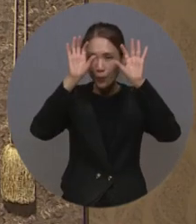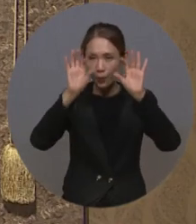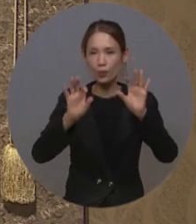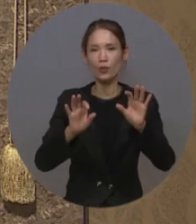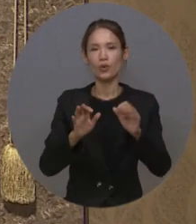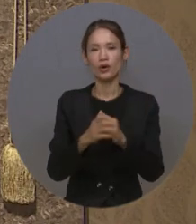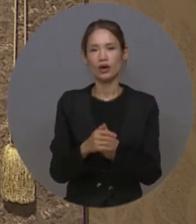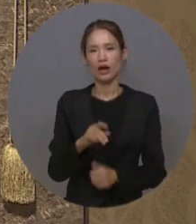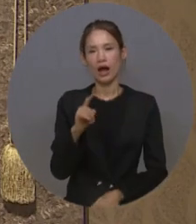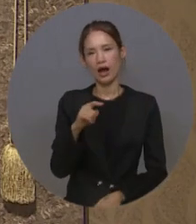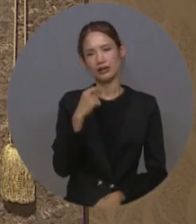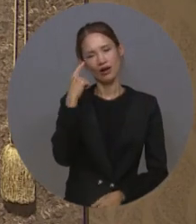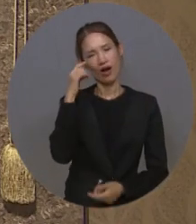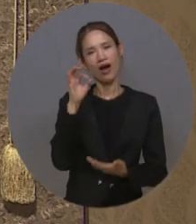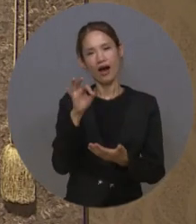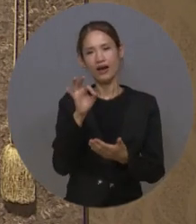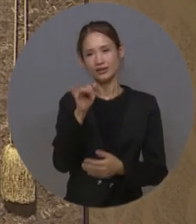가치